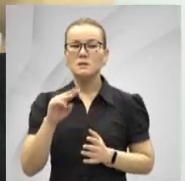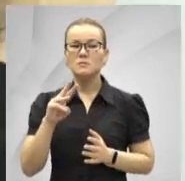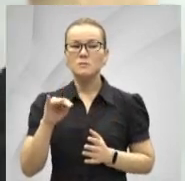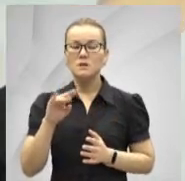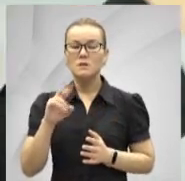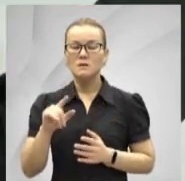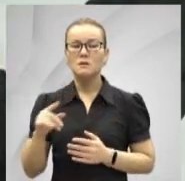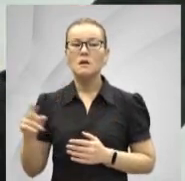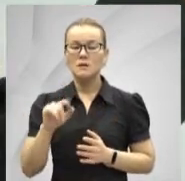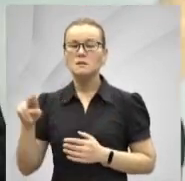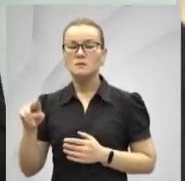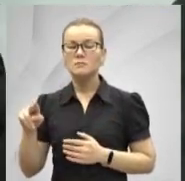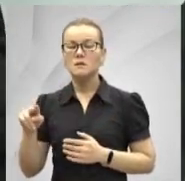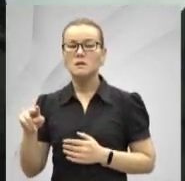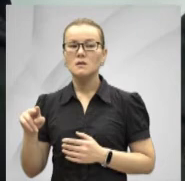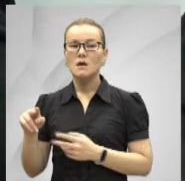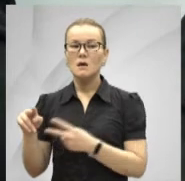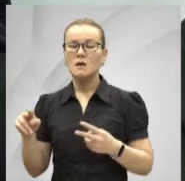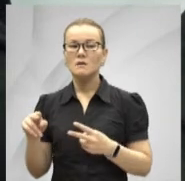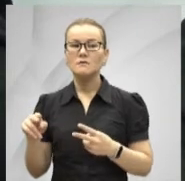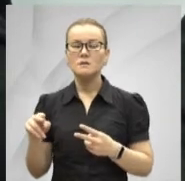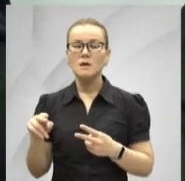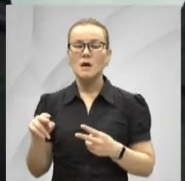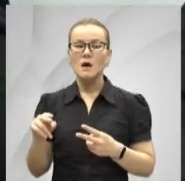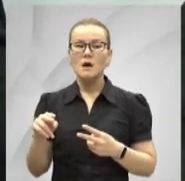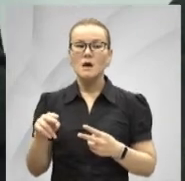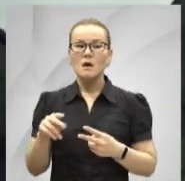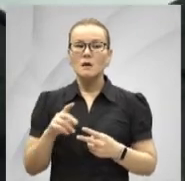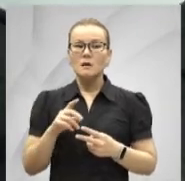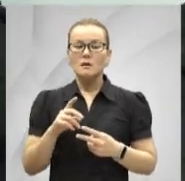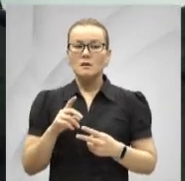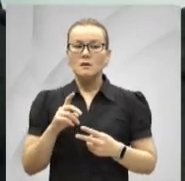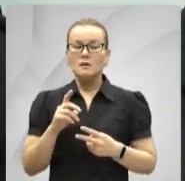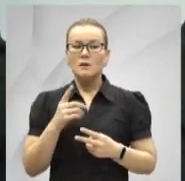Дискриминант равен. Коэффициент b в квадрате у нас 1.